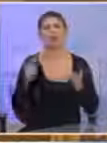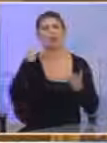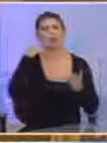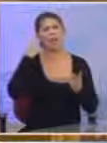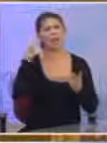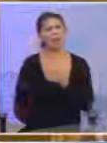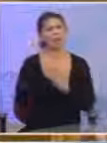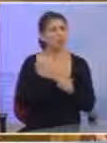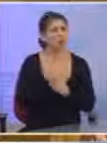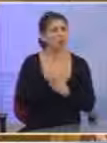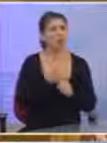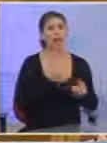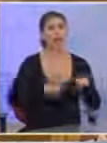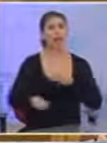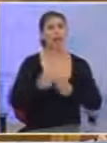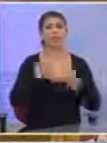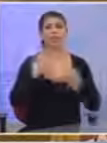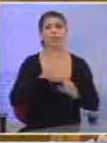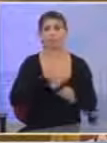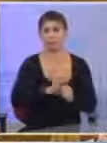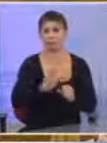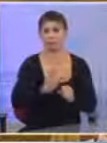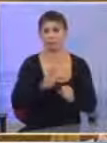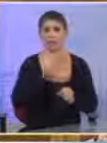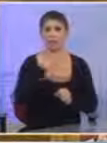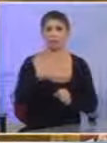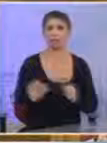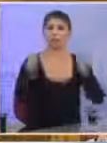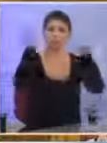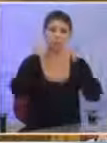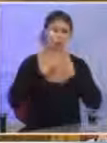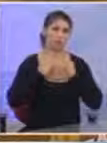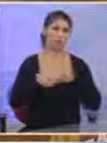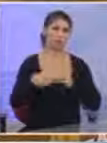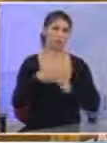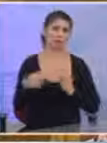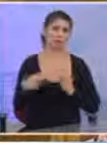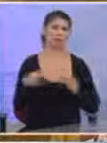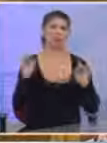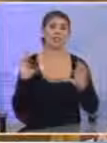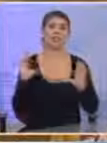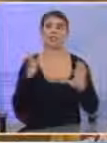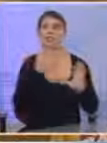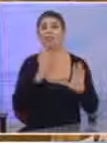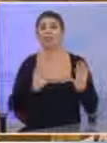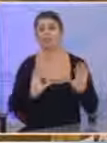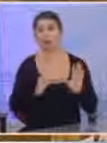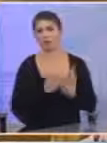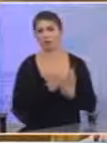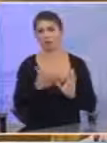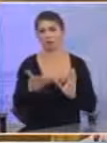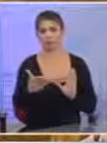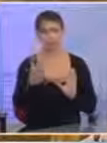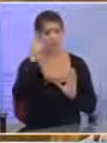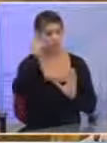ιδεολειψιών, της διαχειριστικής σας ανεπάρκειας, καταλήγουμε χαμένοι της υπόθεσης. Κανείς δεν σας παίρνει στα σοβαρά.